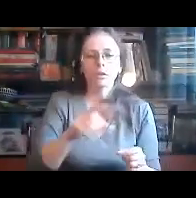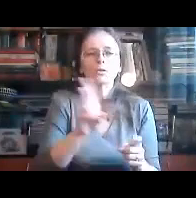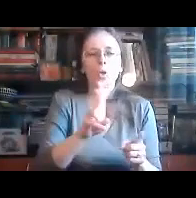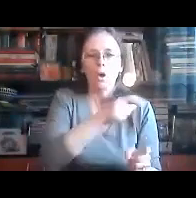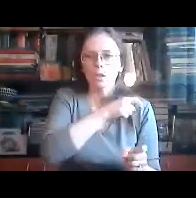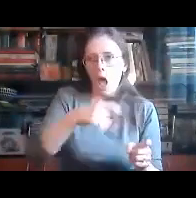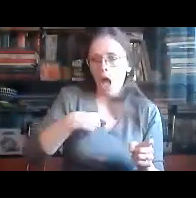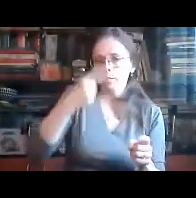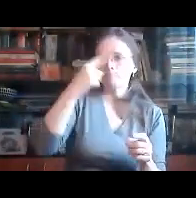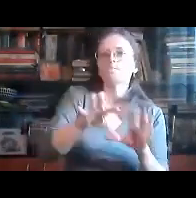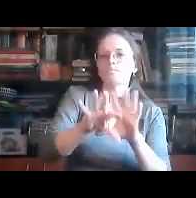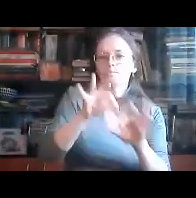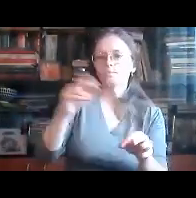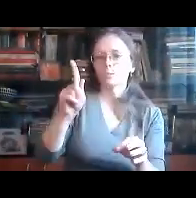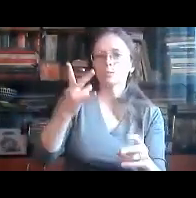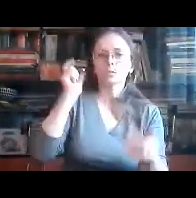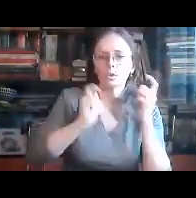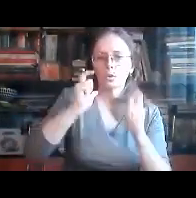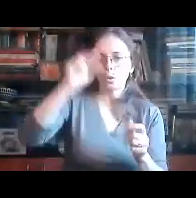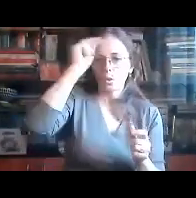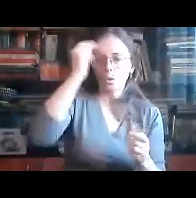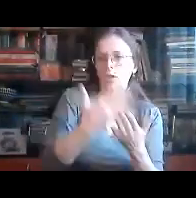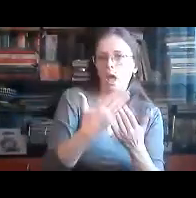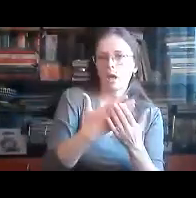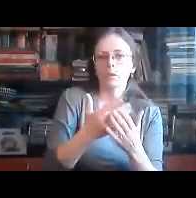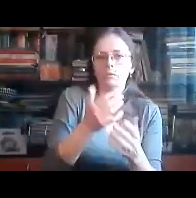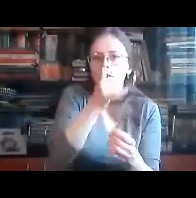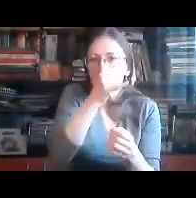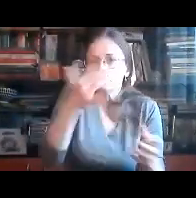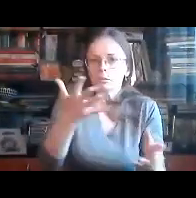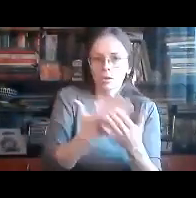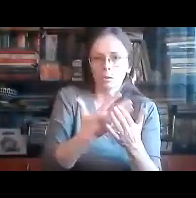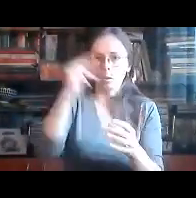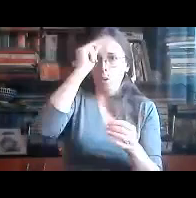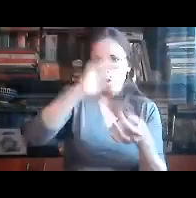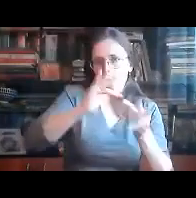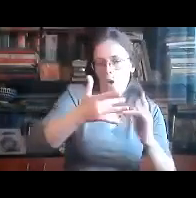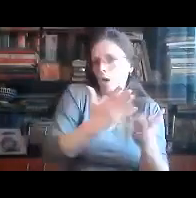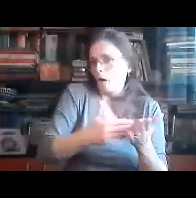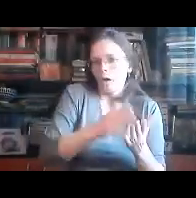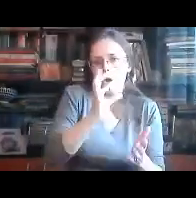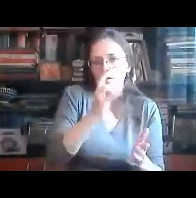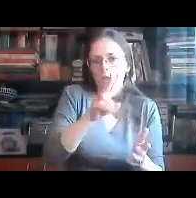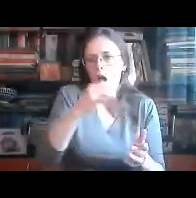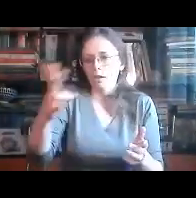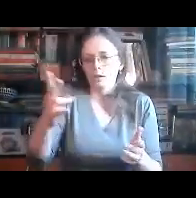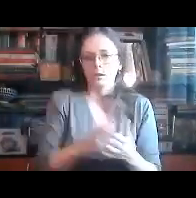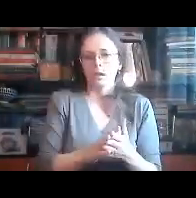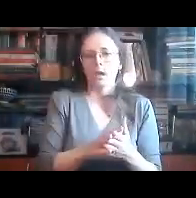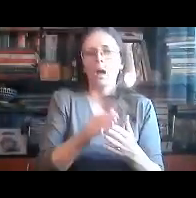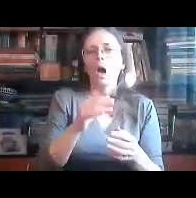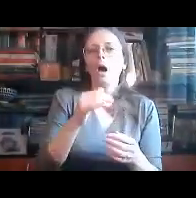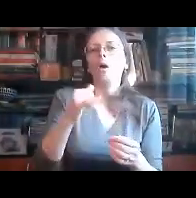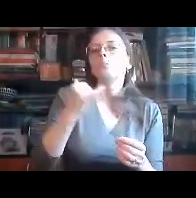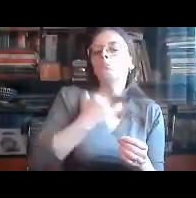вообще проводить, а какие-то не приспособлены к онлайну вообще. Ну и у меня в этой связи